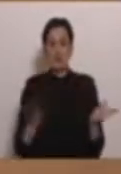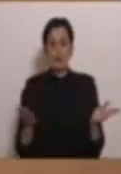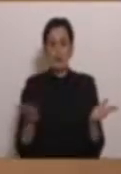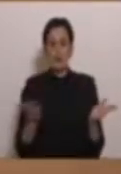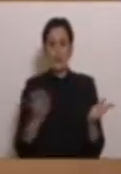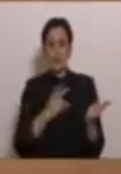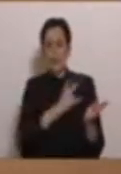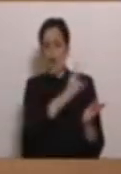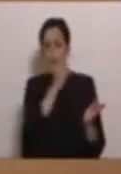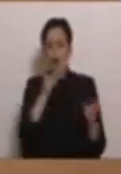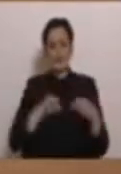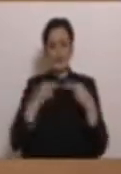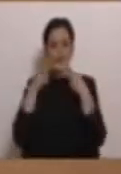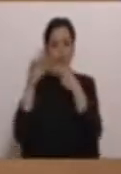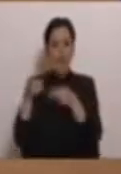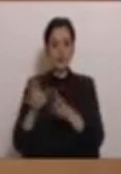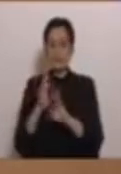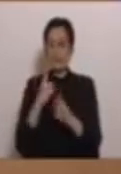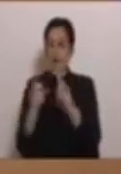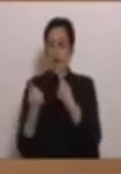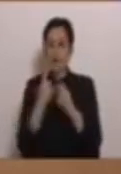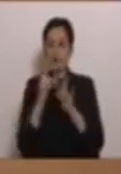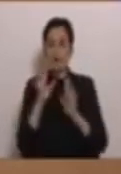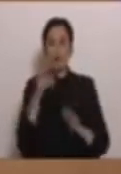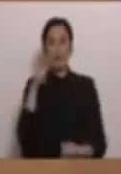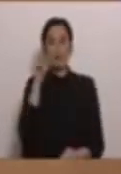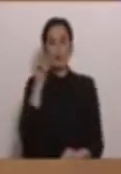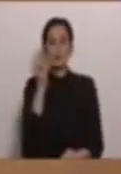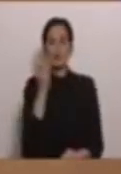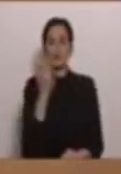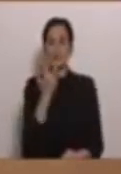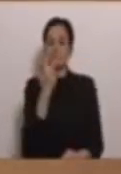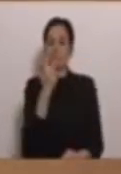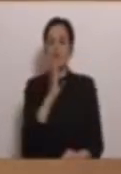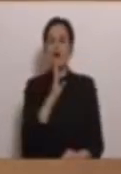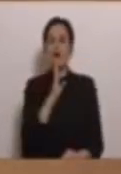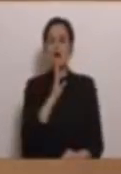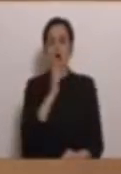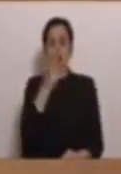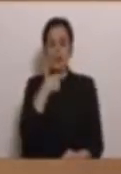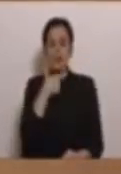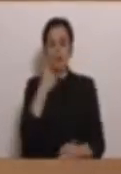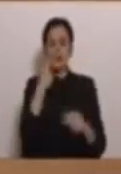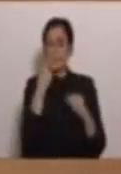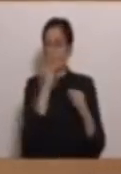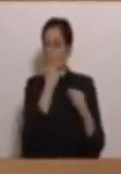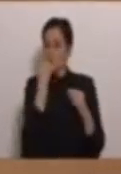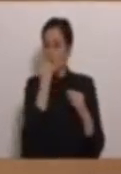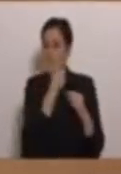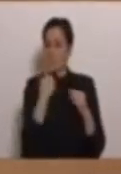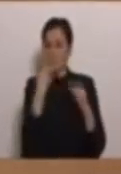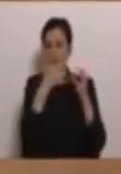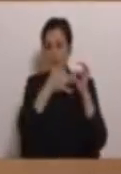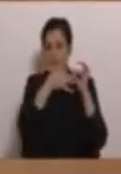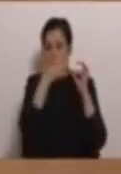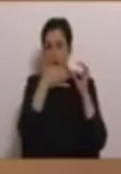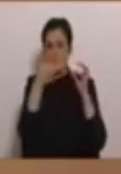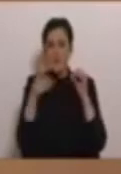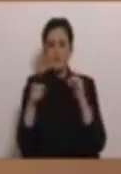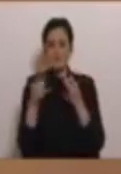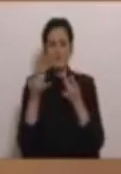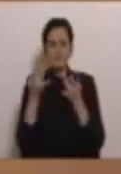ამ ხალხთან და არავინ არ ესაუბრება. გუშინ კიდევ სამა ქალბატონმა ამოიკერა პირი. და მარტივ რაღაცას ითხოვს ეს